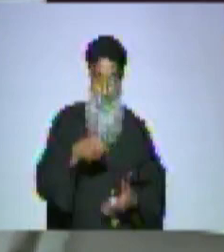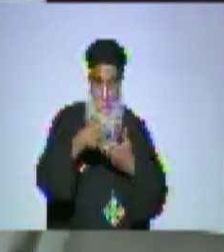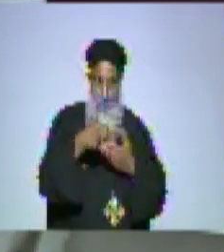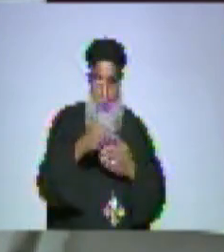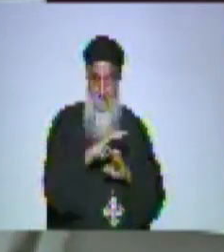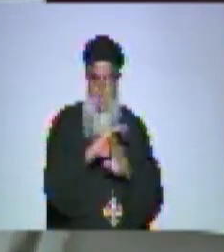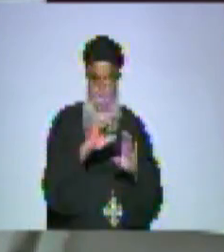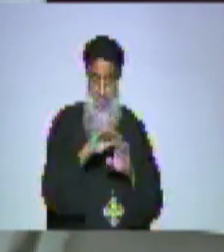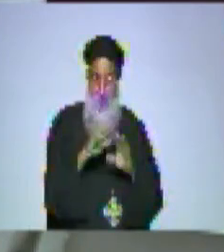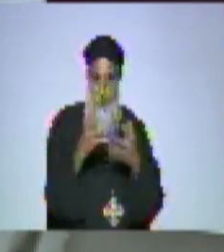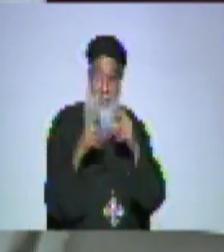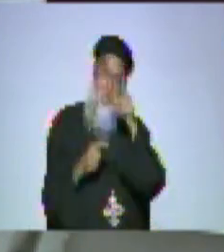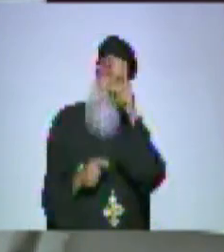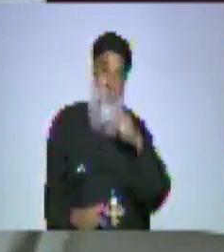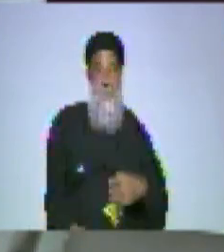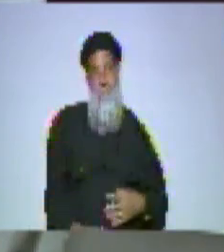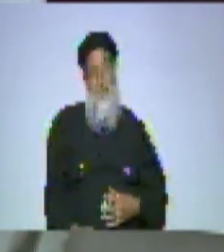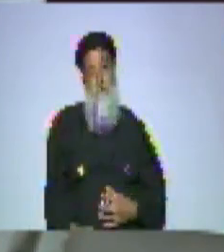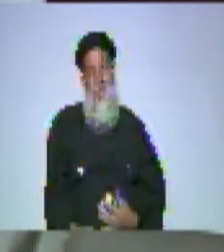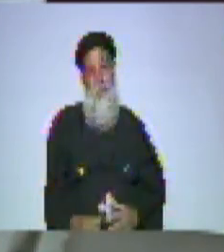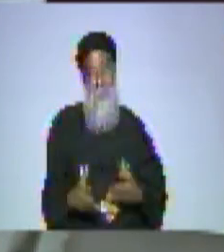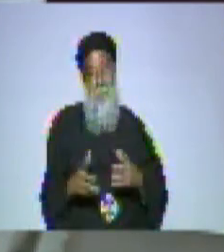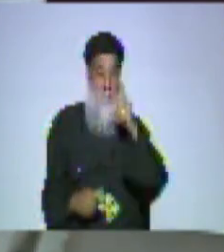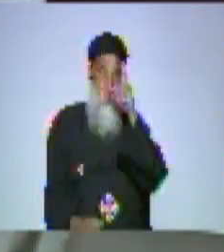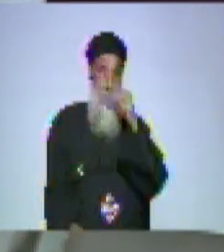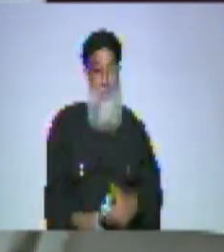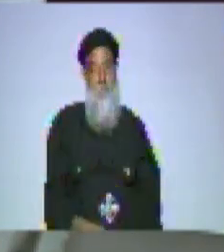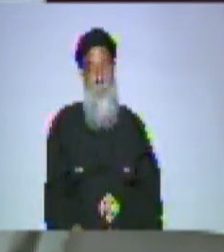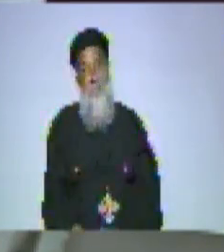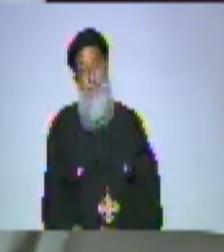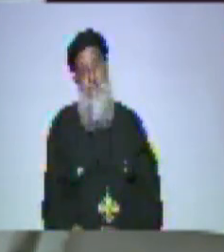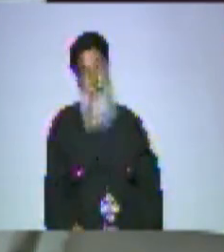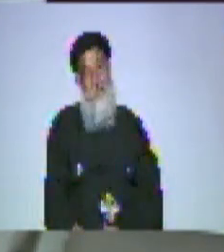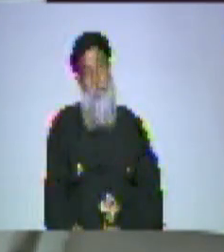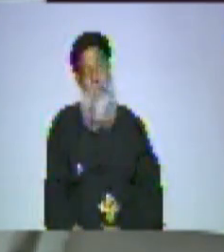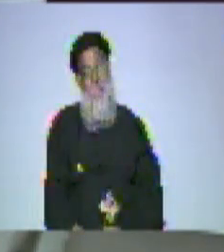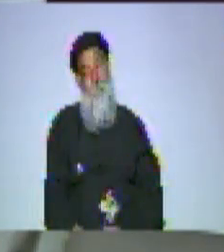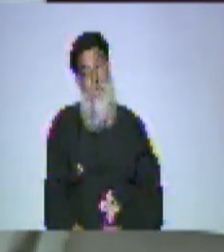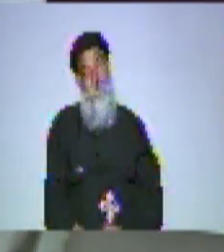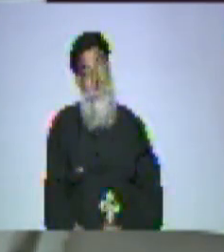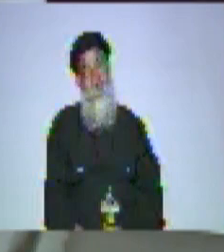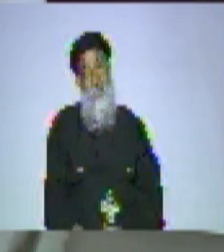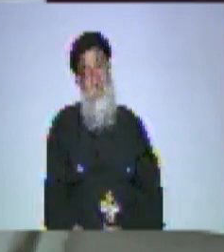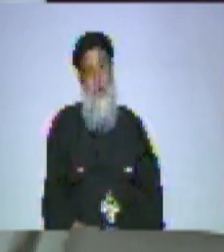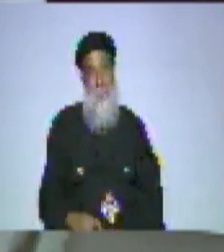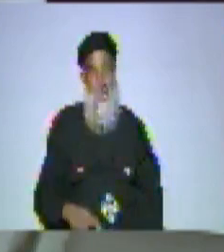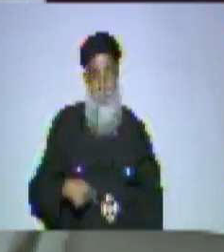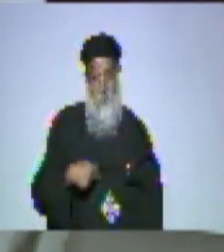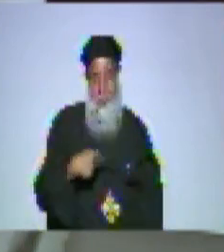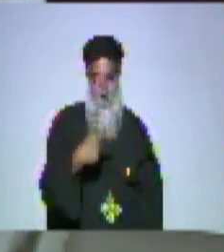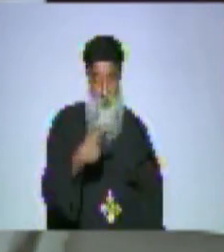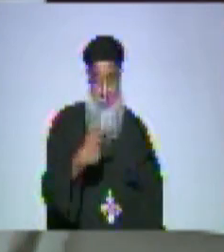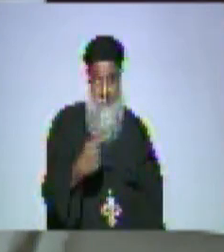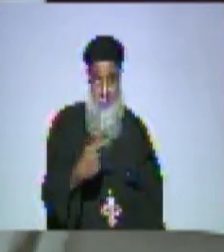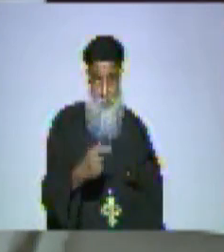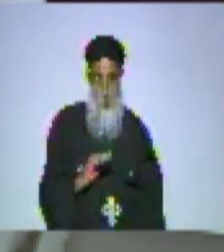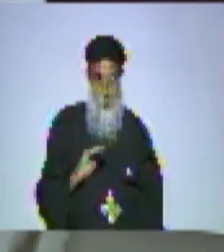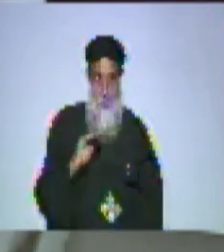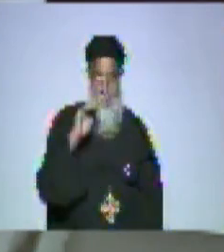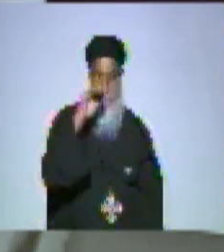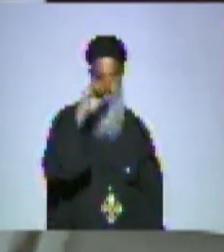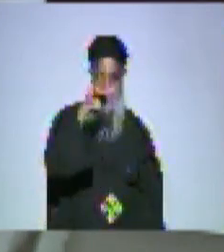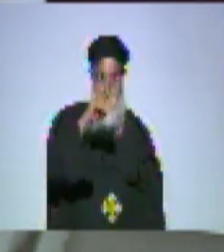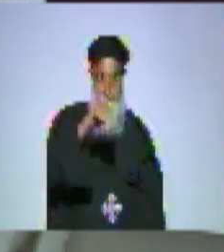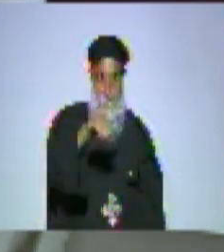ده خافت ربنا دي مخافه ربنا لكن اللي يتجاسر ويطلب